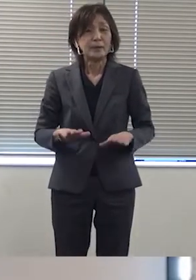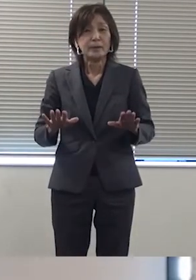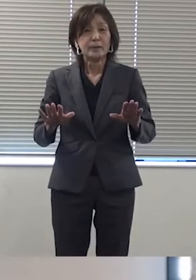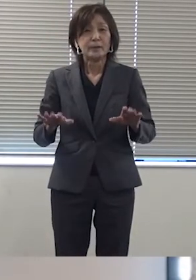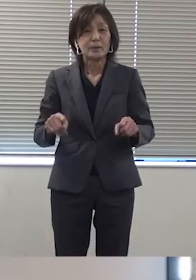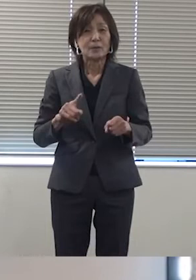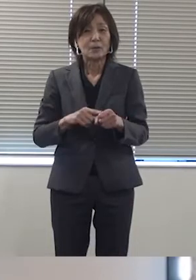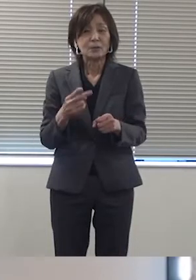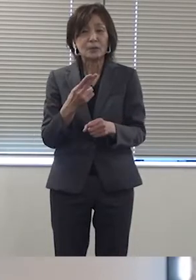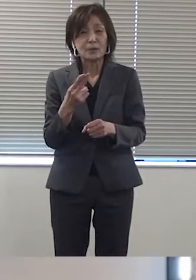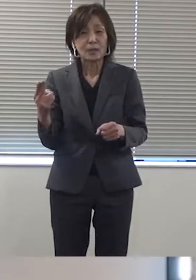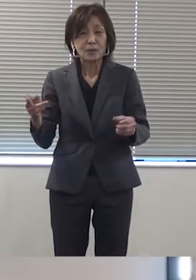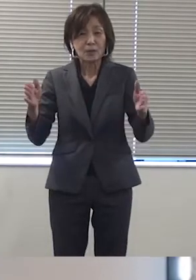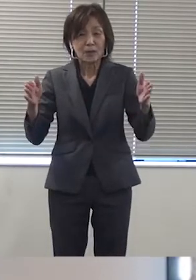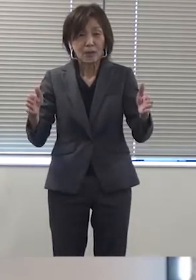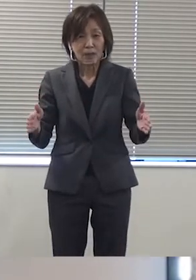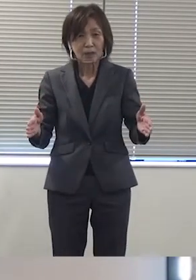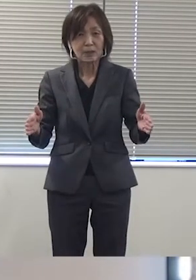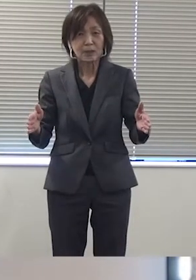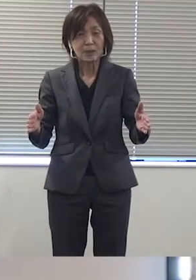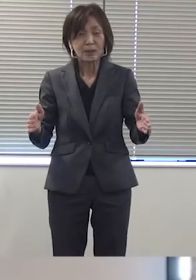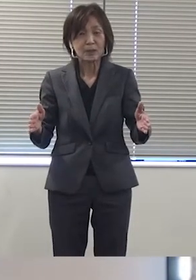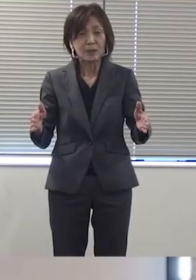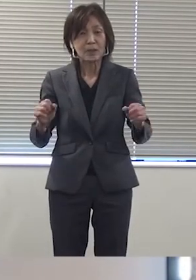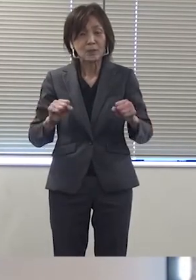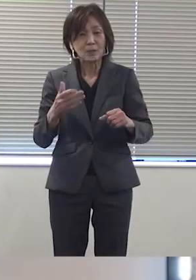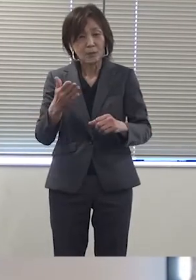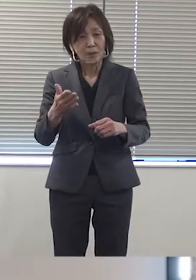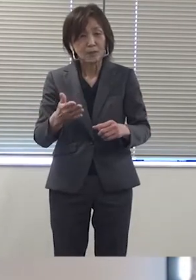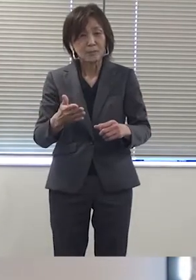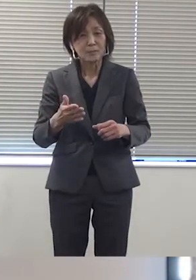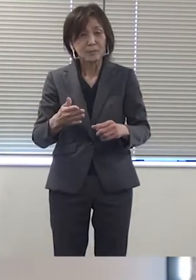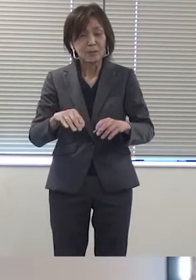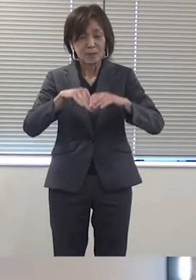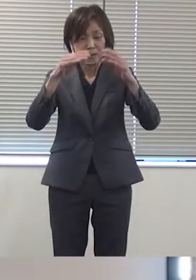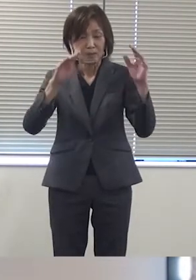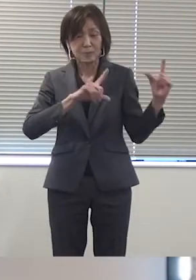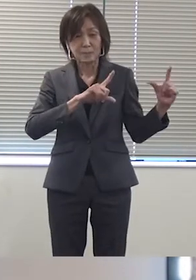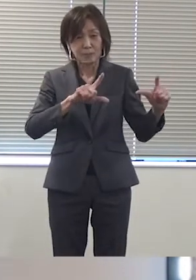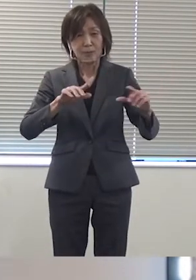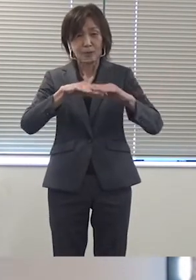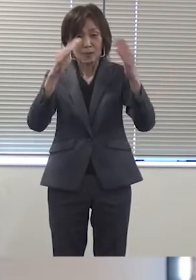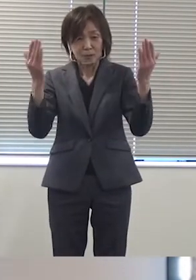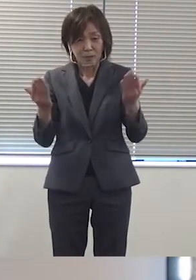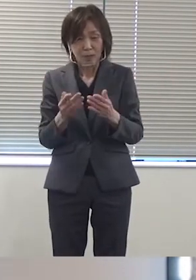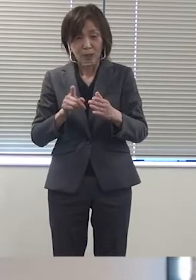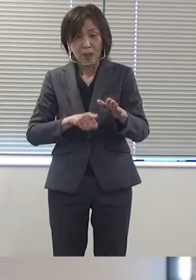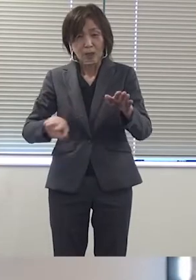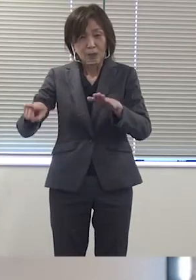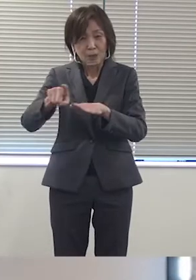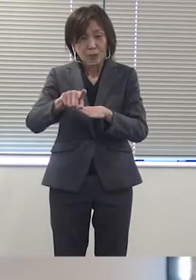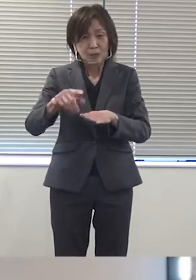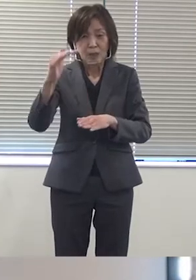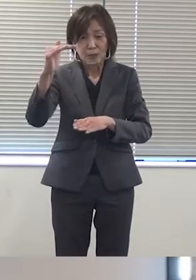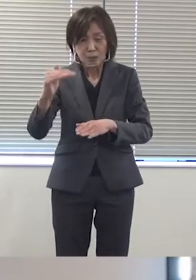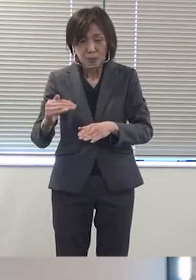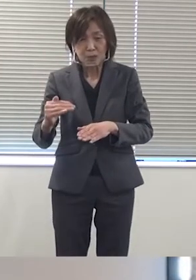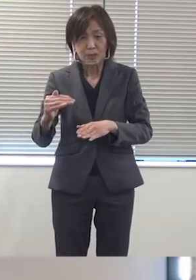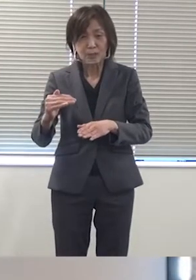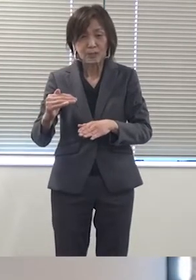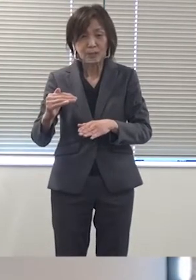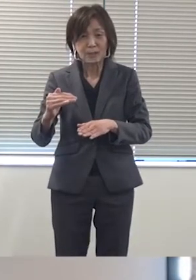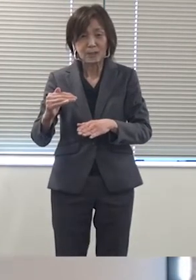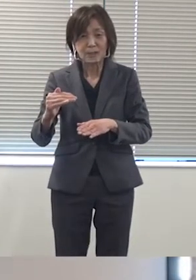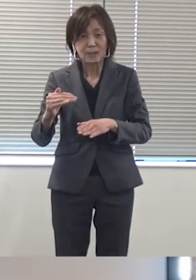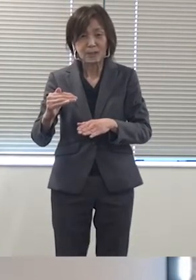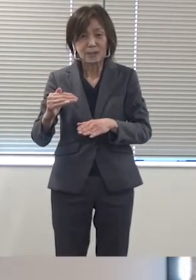順位の高いものから令和4年度からあの作業を自分あの計画を作っていくということになるから、そこの絞り込みもやっています